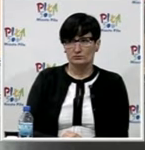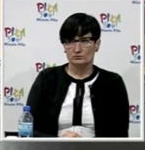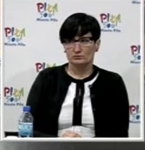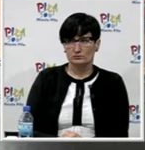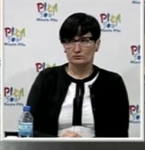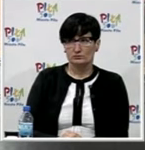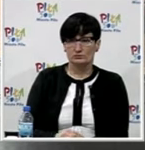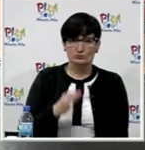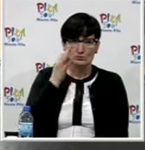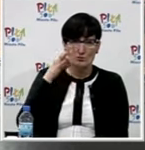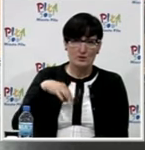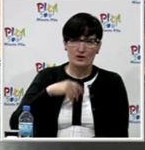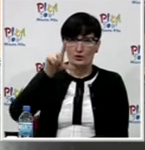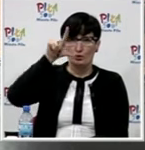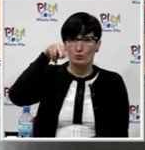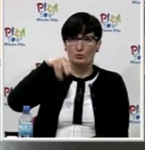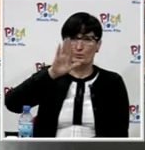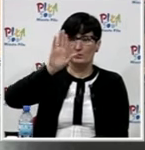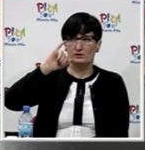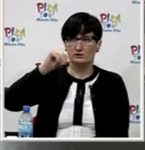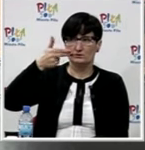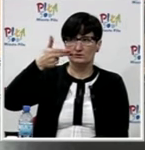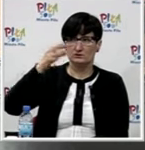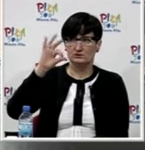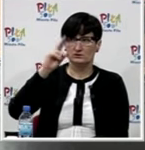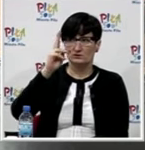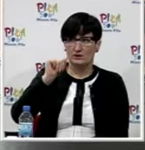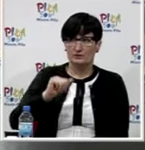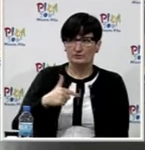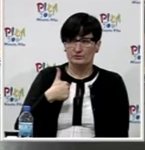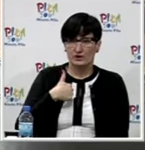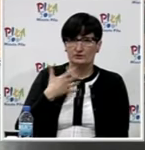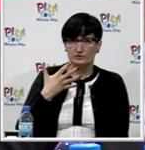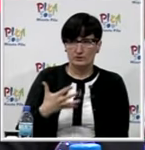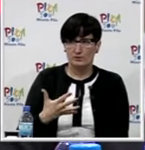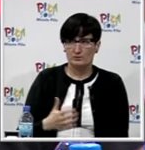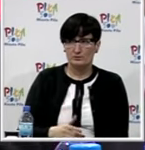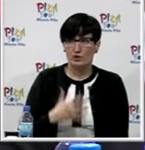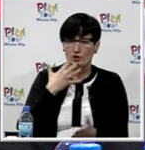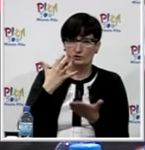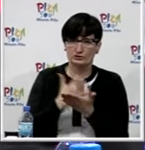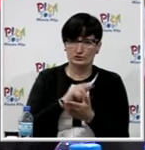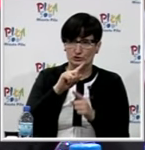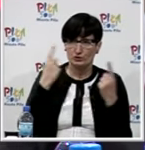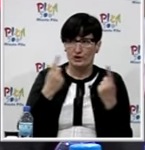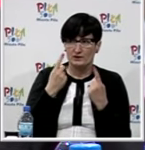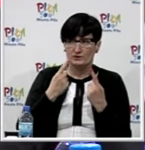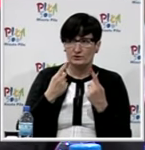Jolanta Lubińska, bardzo proszę. Ja chciałabym, korzystając z okazji,